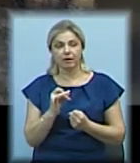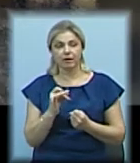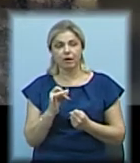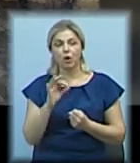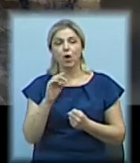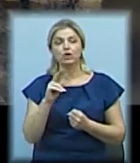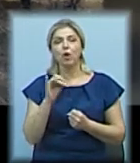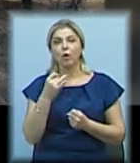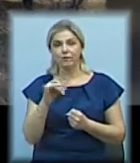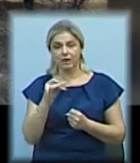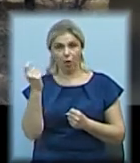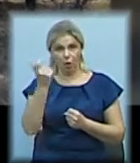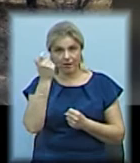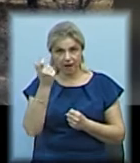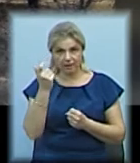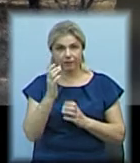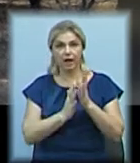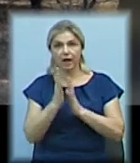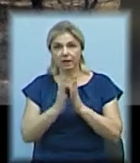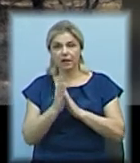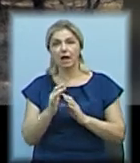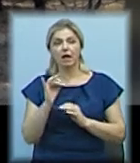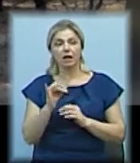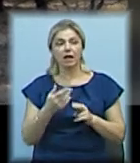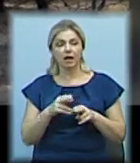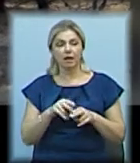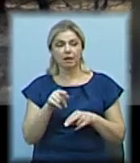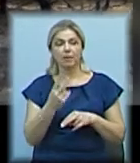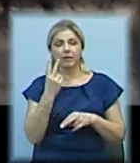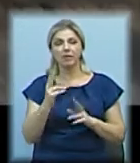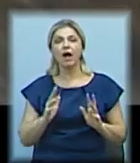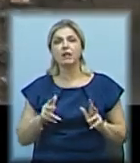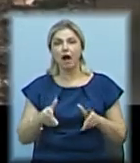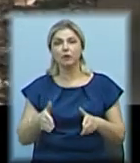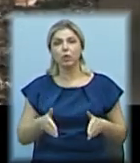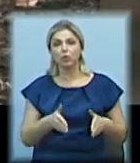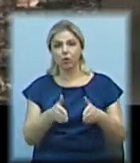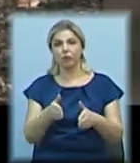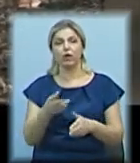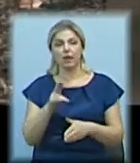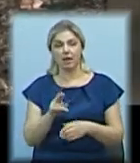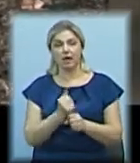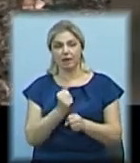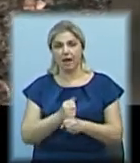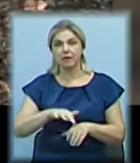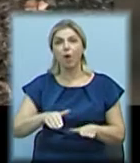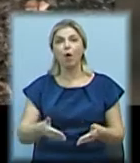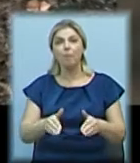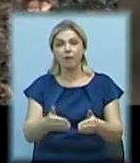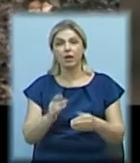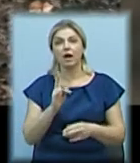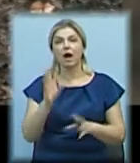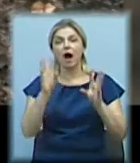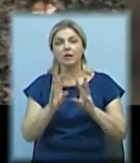Очаківського лісовиського господарства. Зокрема, пожежний модуль та два трактори з плугами для проведення опашки. Також до гасіння